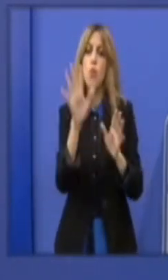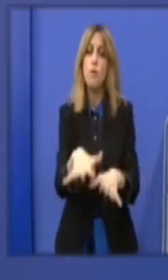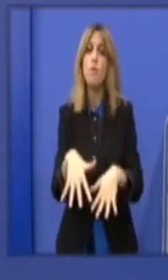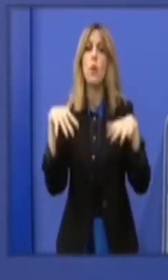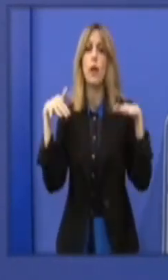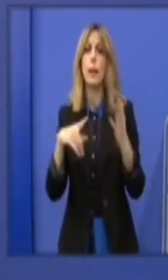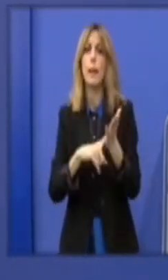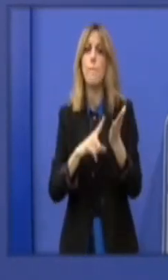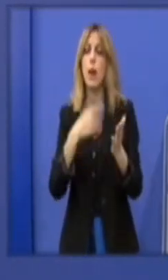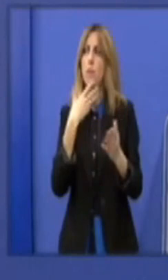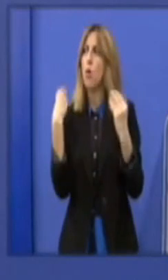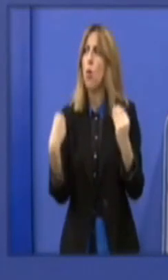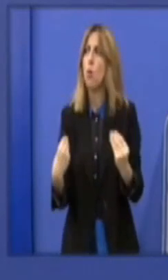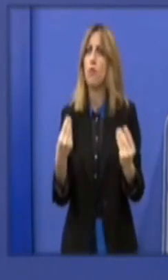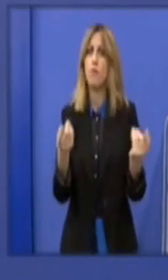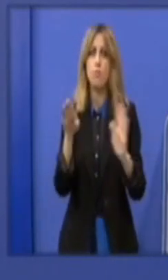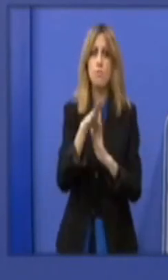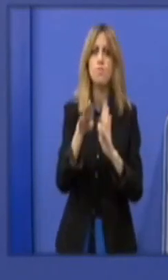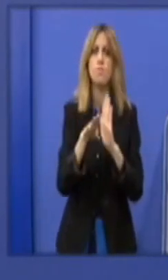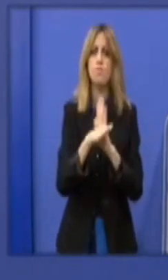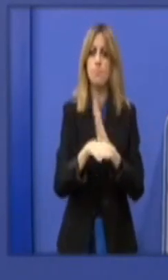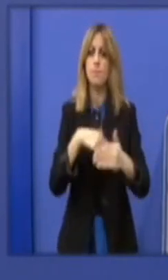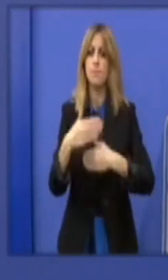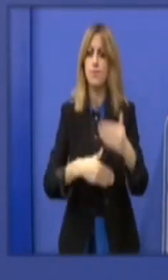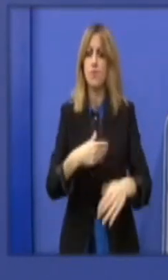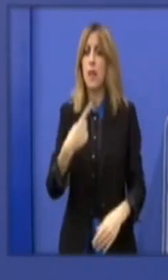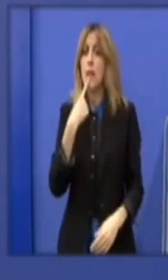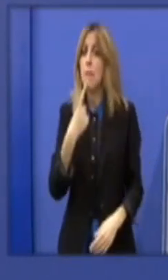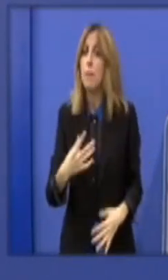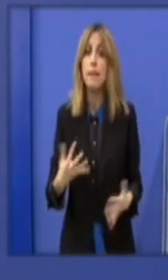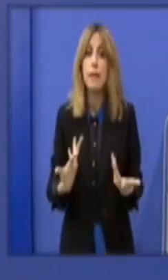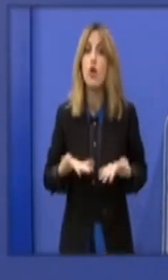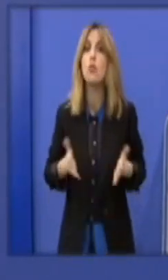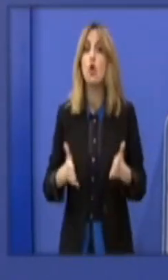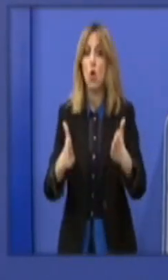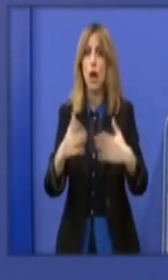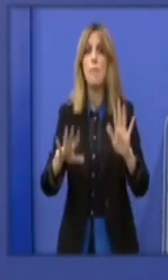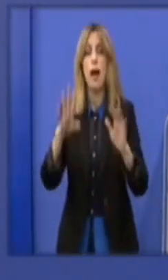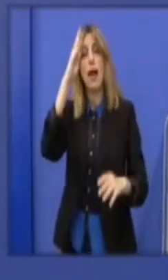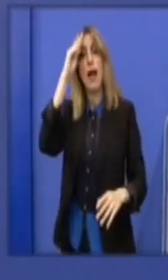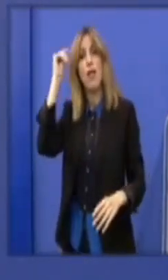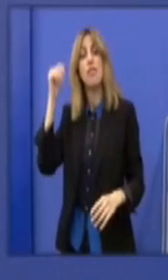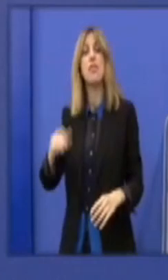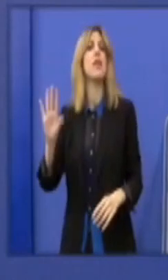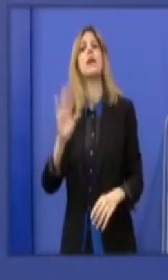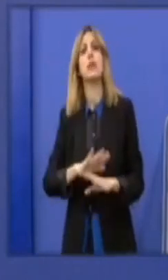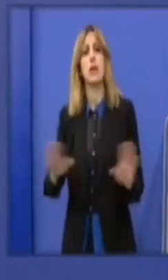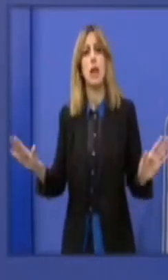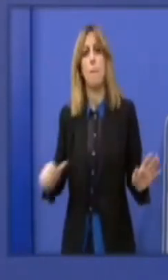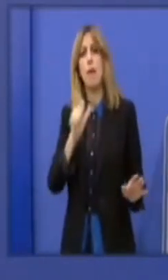δρόμους. Είπαμε, προχωράμε, αλλά δεν ξεχνάμε. Το Σύνταγμα της χώρας συνεπώς στηρείται